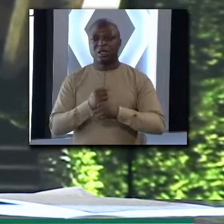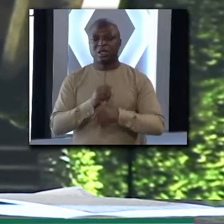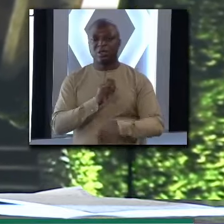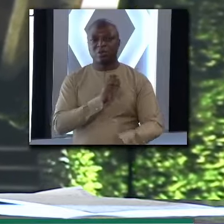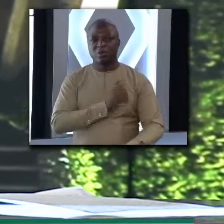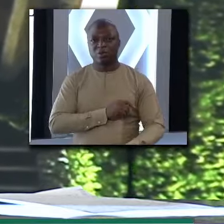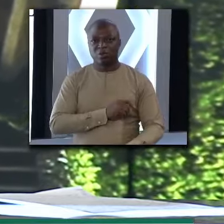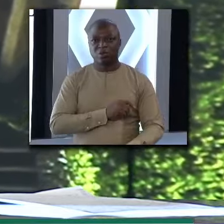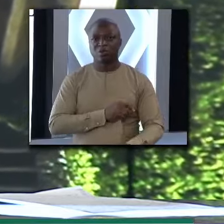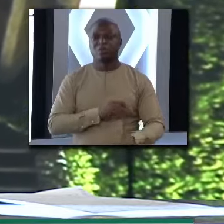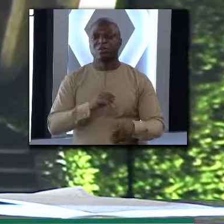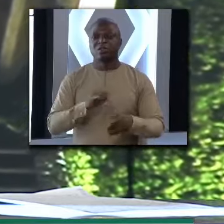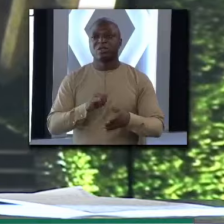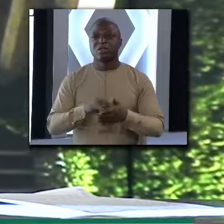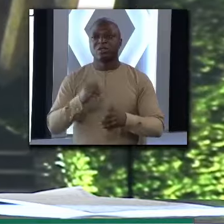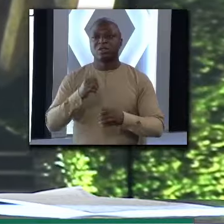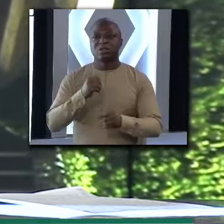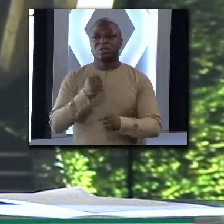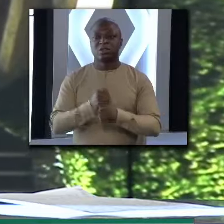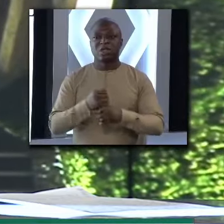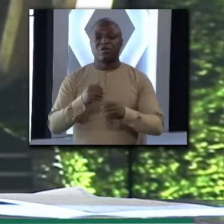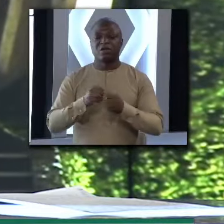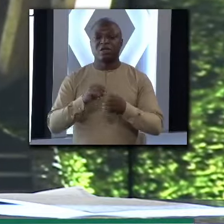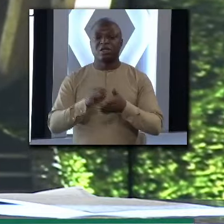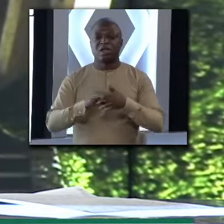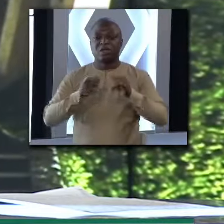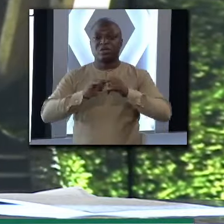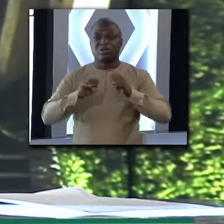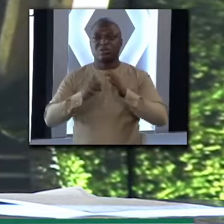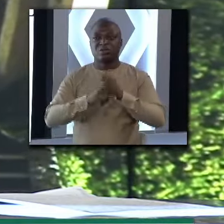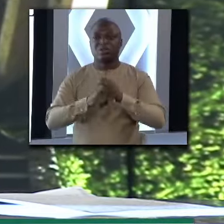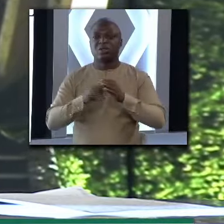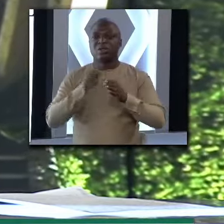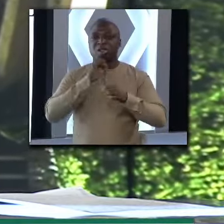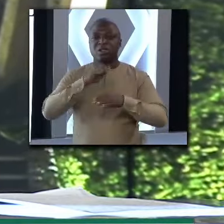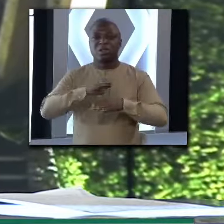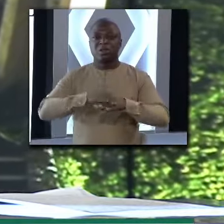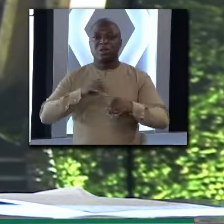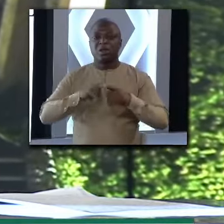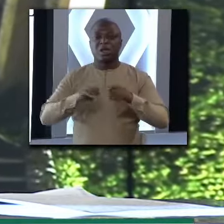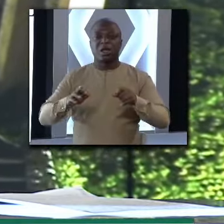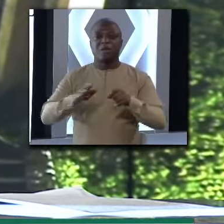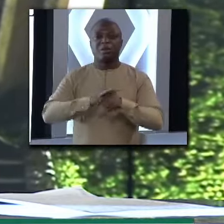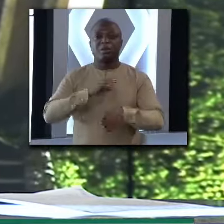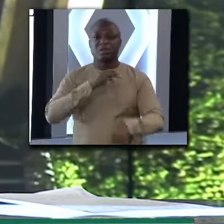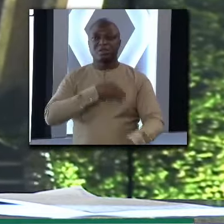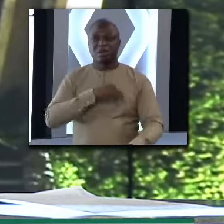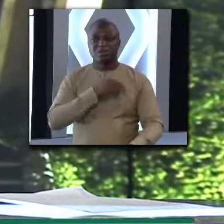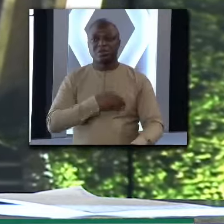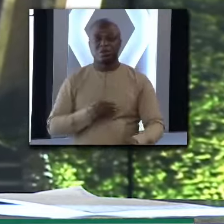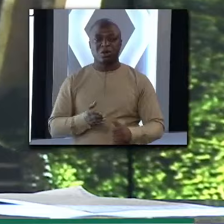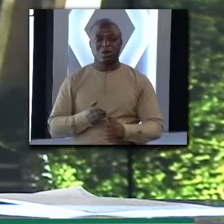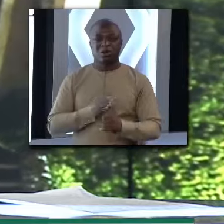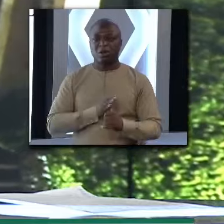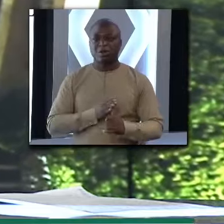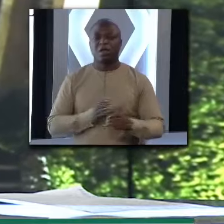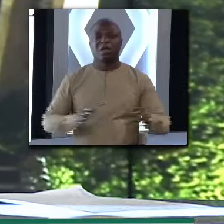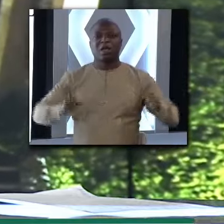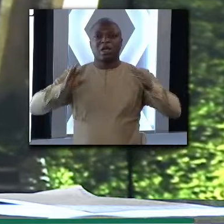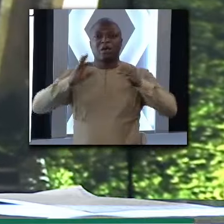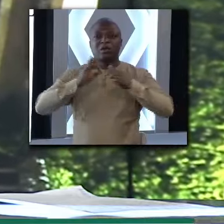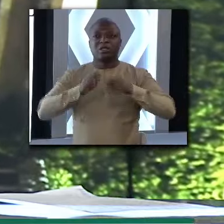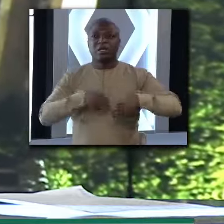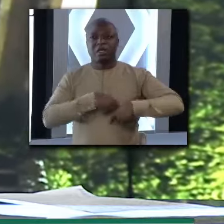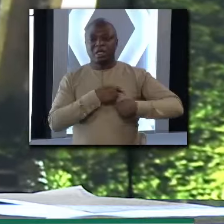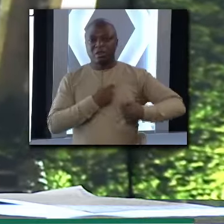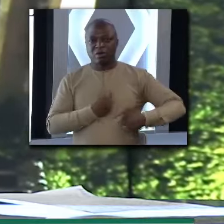Togo. Une décennie durant laquelle l'institution s'est attelée à remplir sa mission première, réconcilier les cœurs